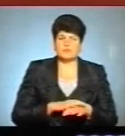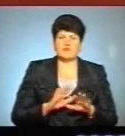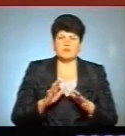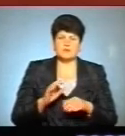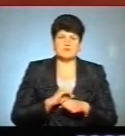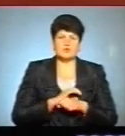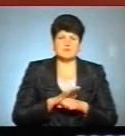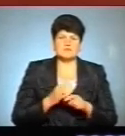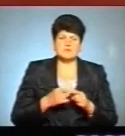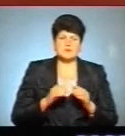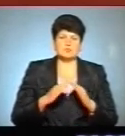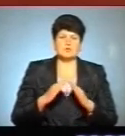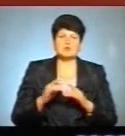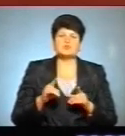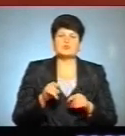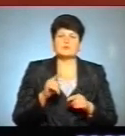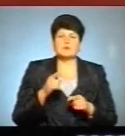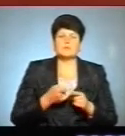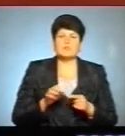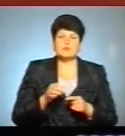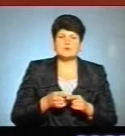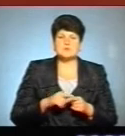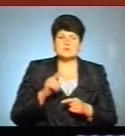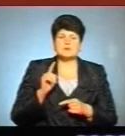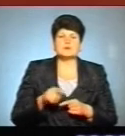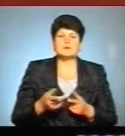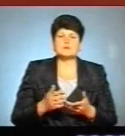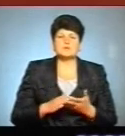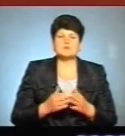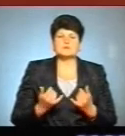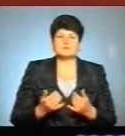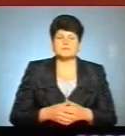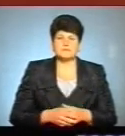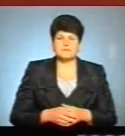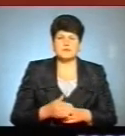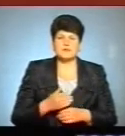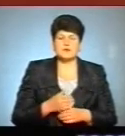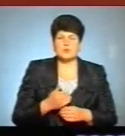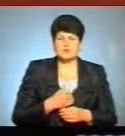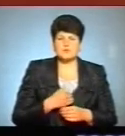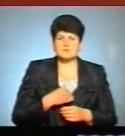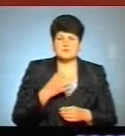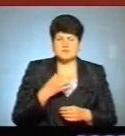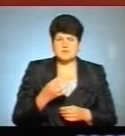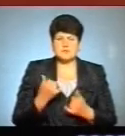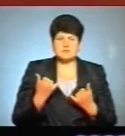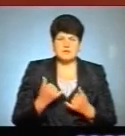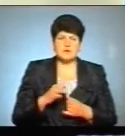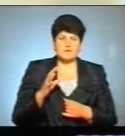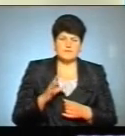в таких будинках. Що вам про це відомо? Яка зараз ситуація? Найбільше, я хочу сказати, що в нас зараз всього по